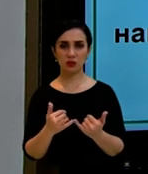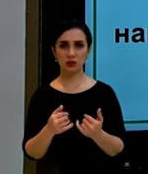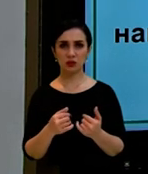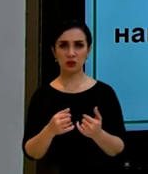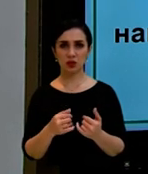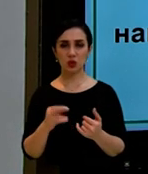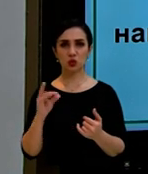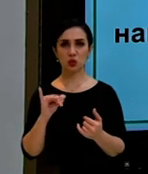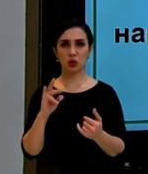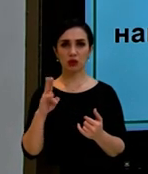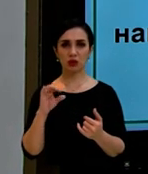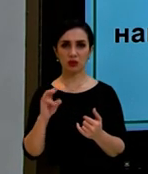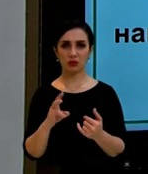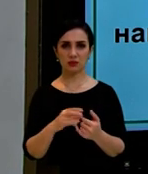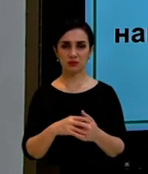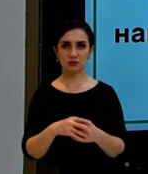журден